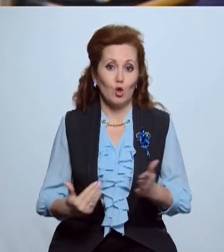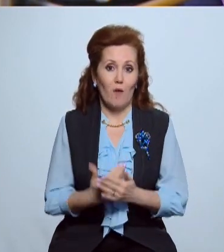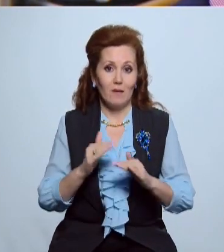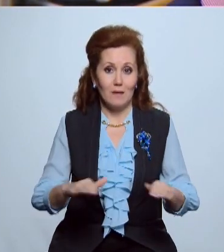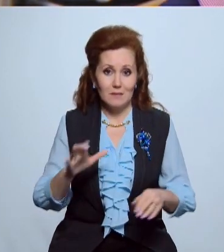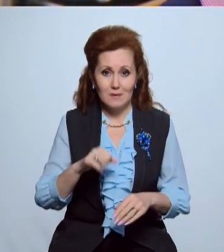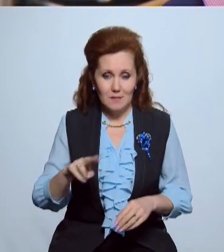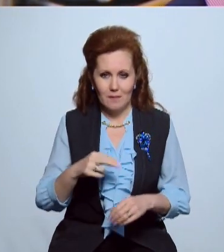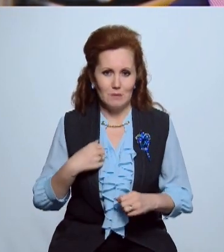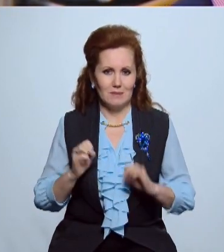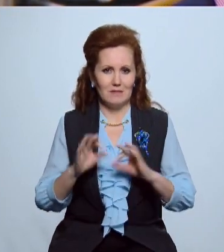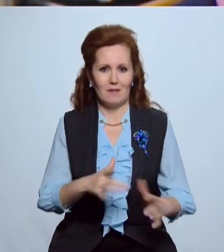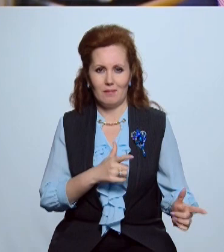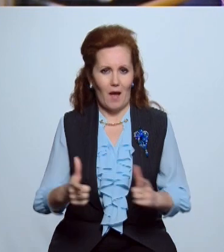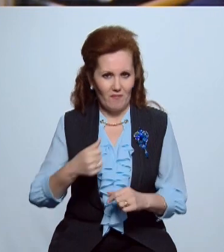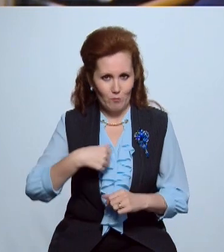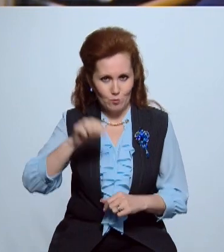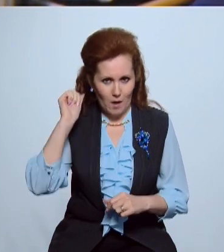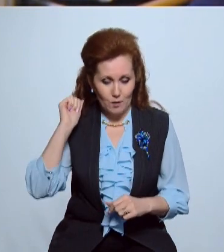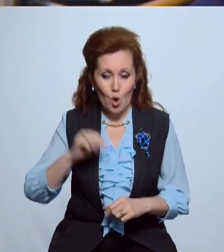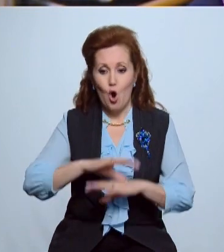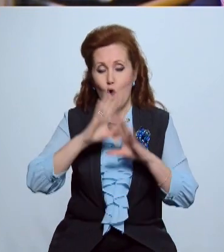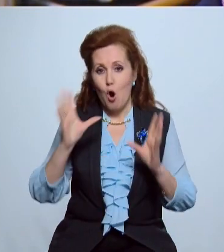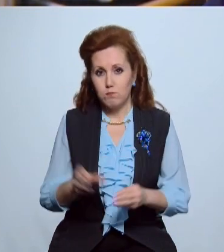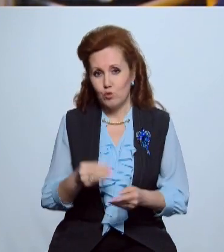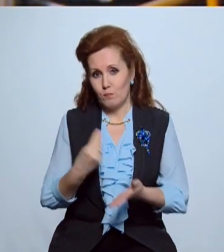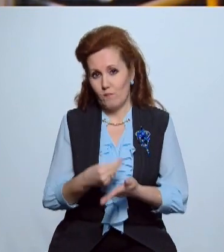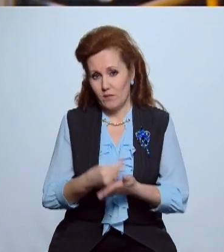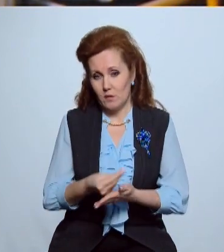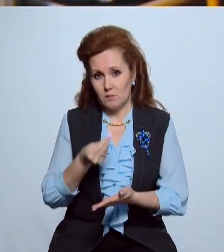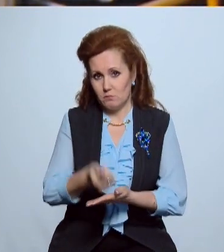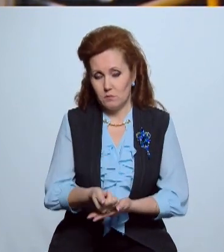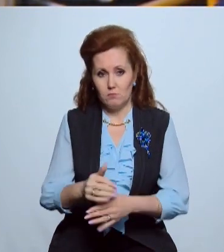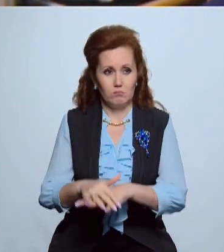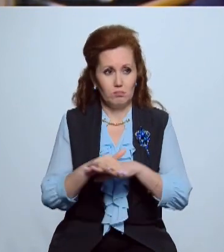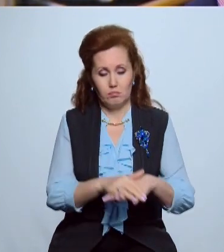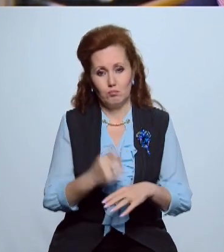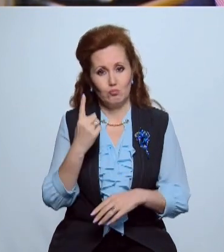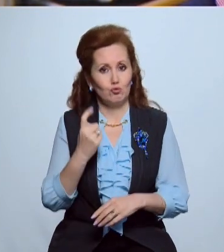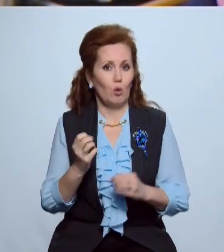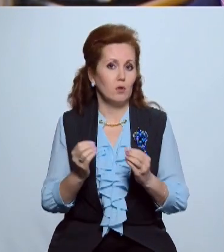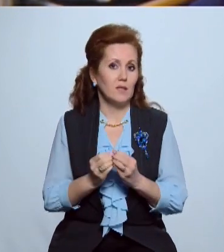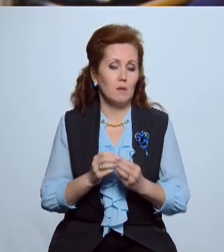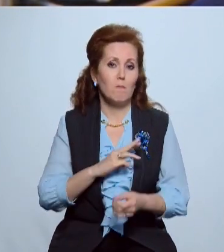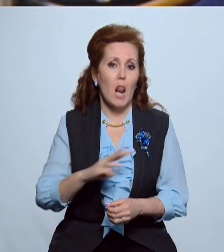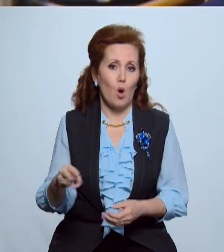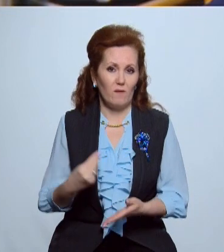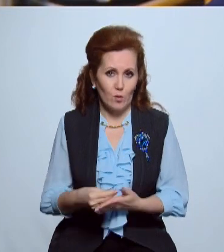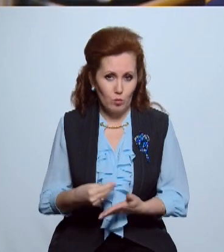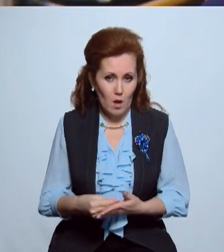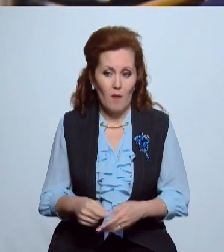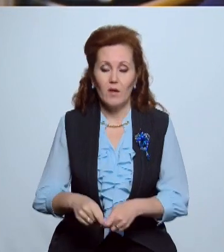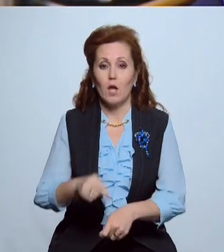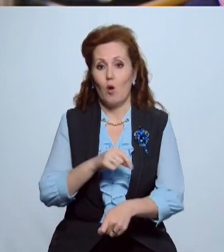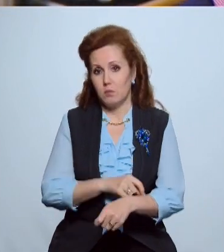в прошлом году. В общий объем финансирования составляет порядка 110 миллионов рублей, но в